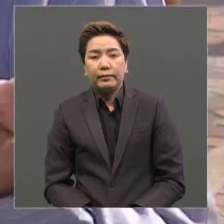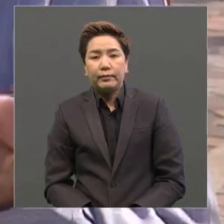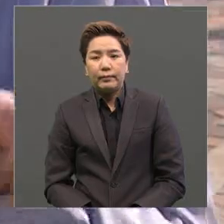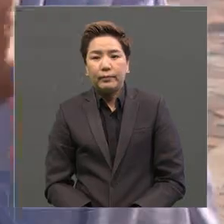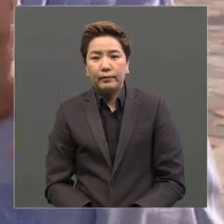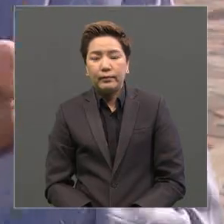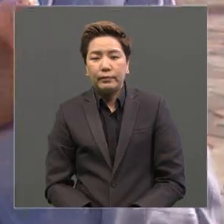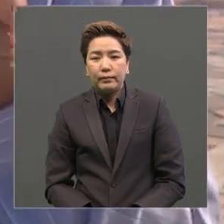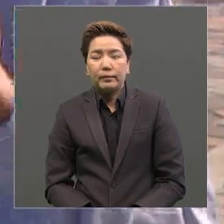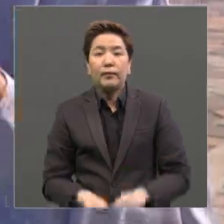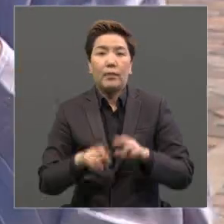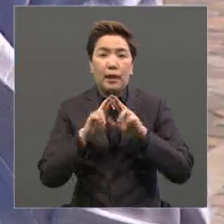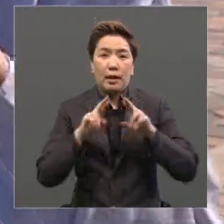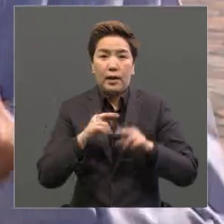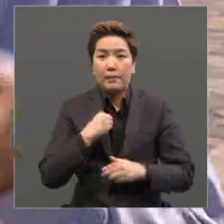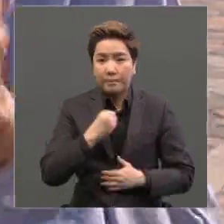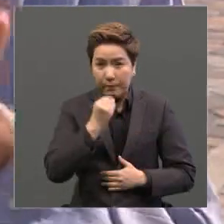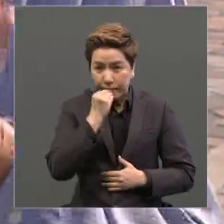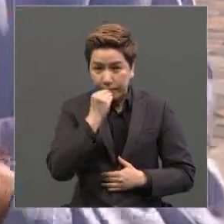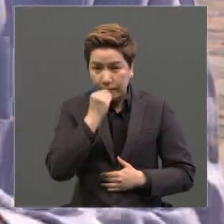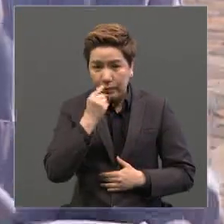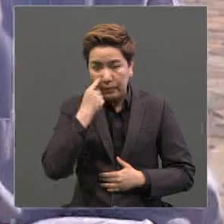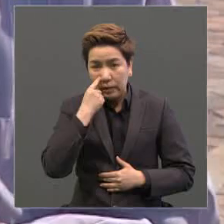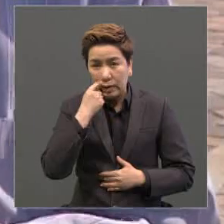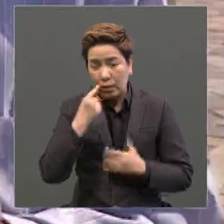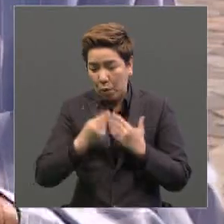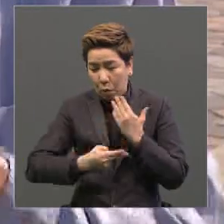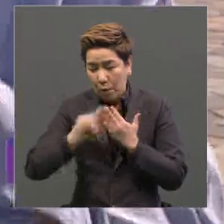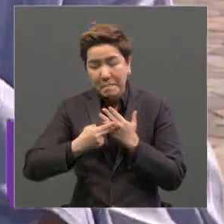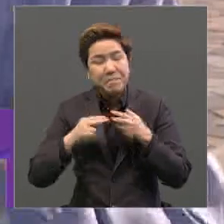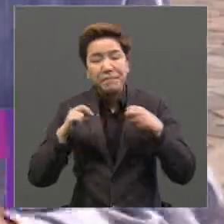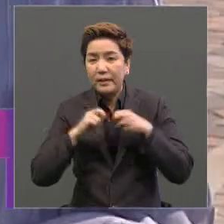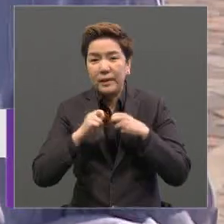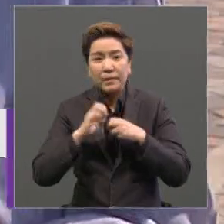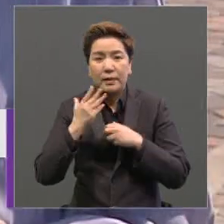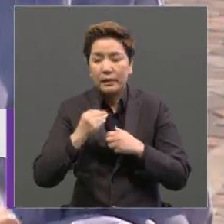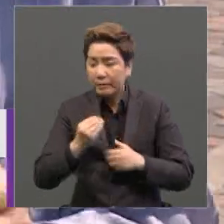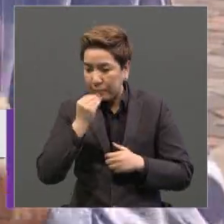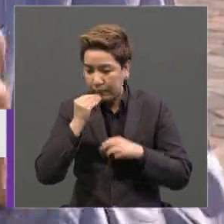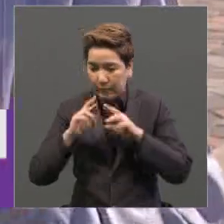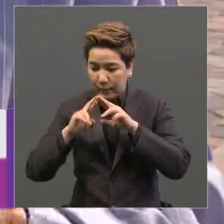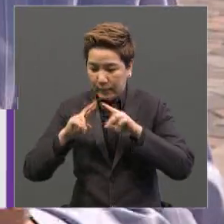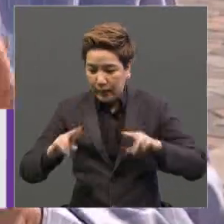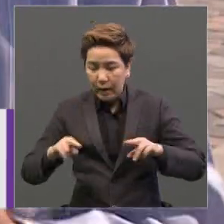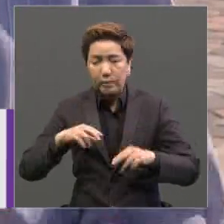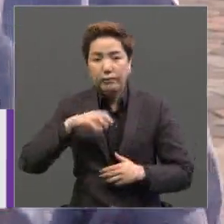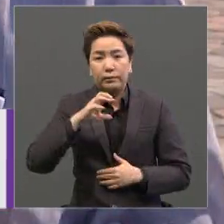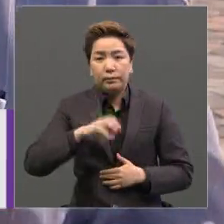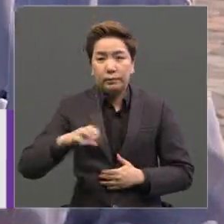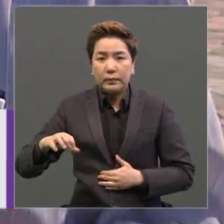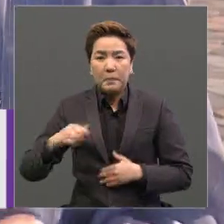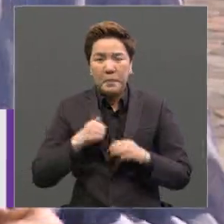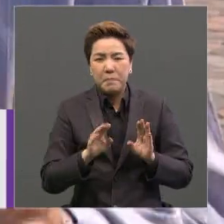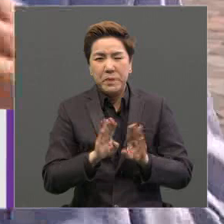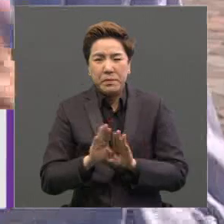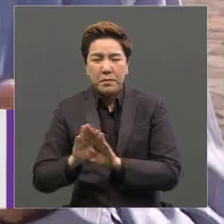ก็มีแล้วร้านอาหารละไอ้โรงแรมคงจะไม่มีปัญหาแต่ร้านอาหารนะร้านอาหารนี่ปิดม